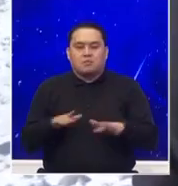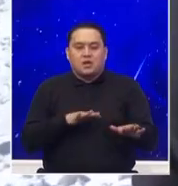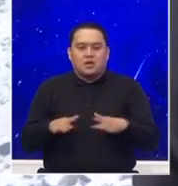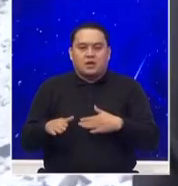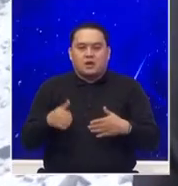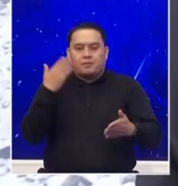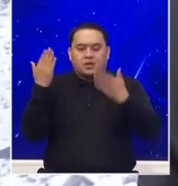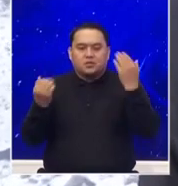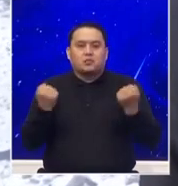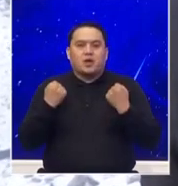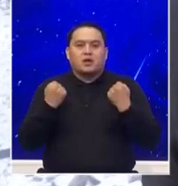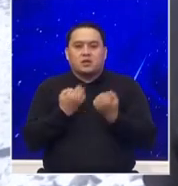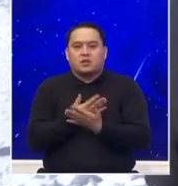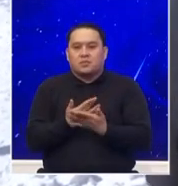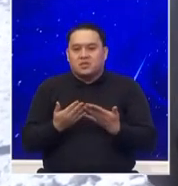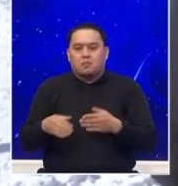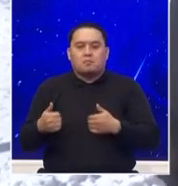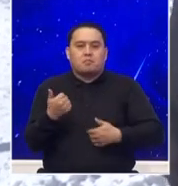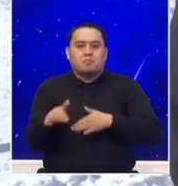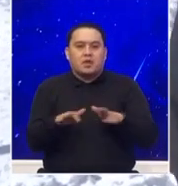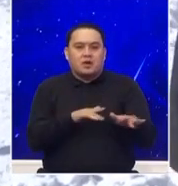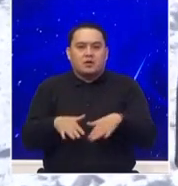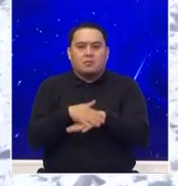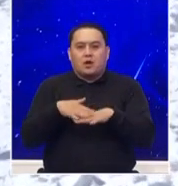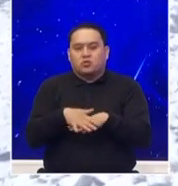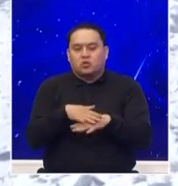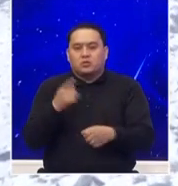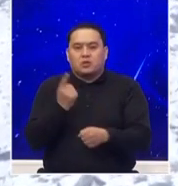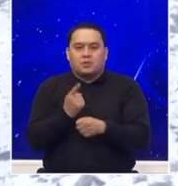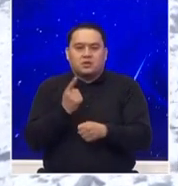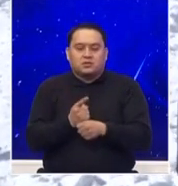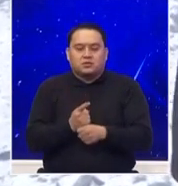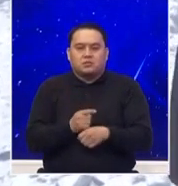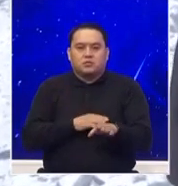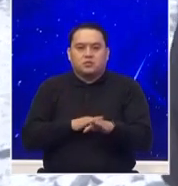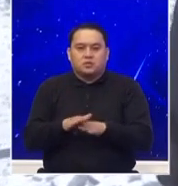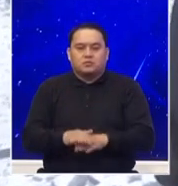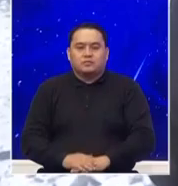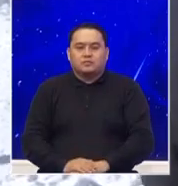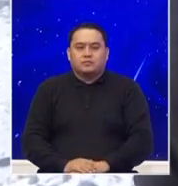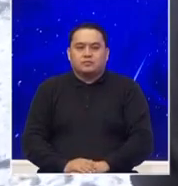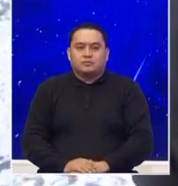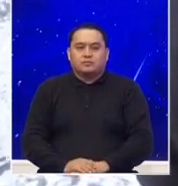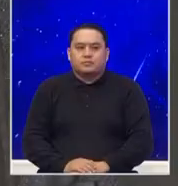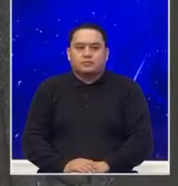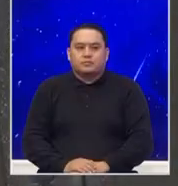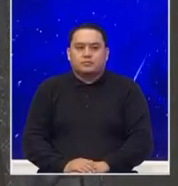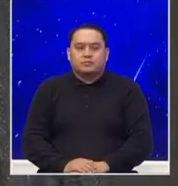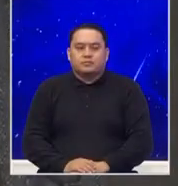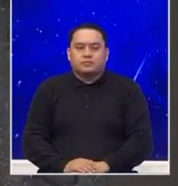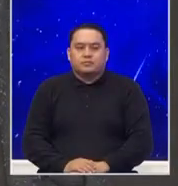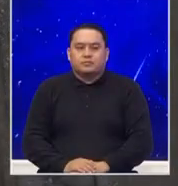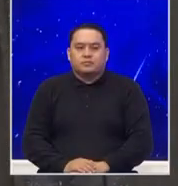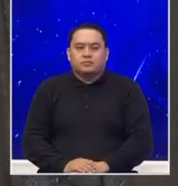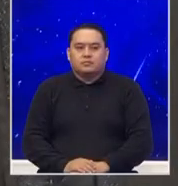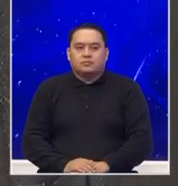зрелищных, спортивных различных мероприятий. То есть с массовым скоплением людей категорически запрет идет по городу Талдыкурган.